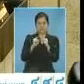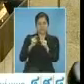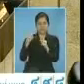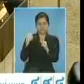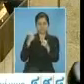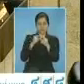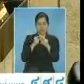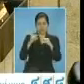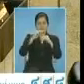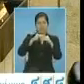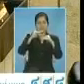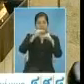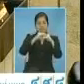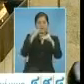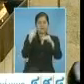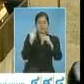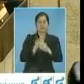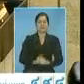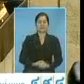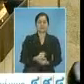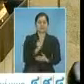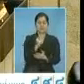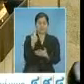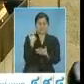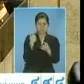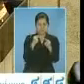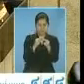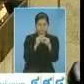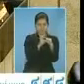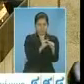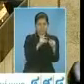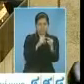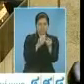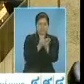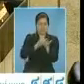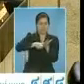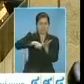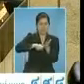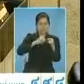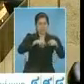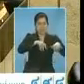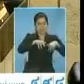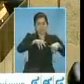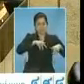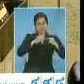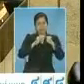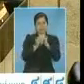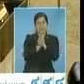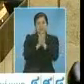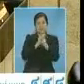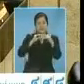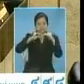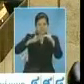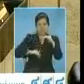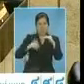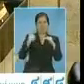ดัก GDP ที่เพิ่มขึ้นนั้นก็จะมีผลให้หนี้สาธารณะต่อ GDP ปรับตัวลดลงเช่นกัน